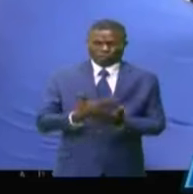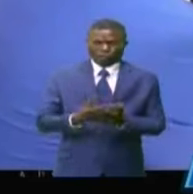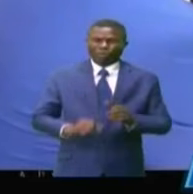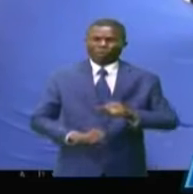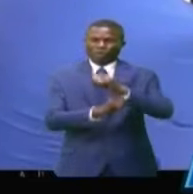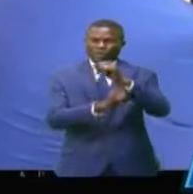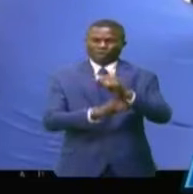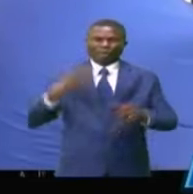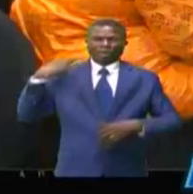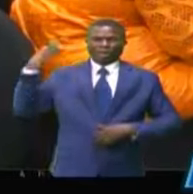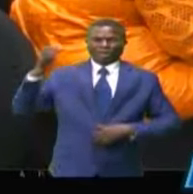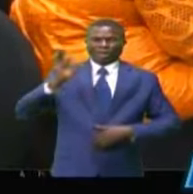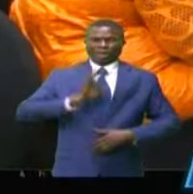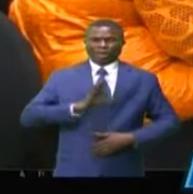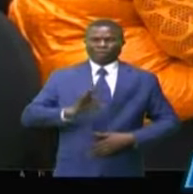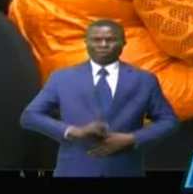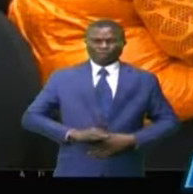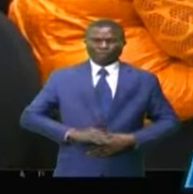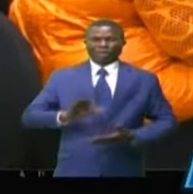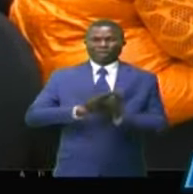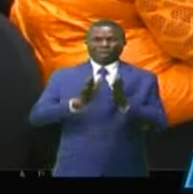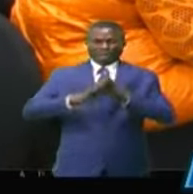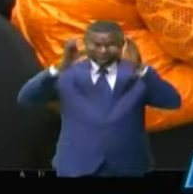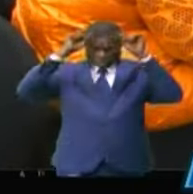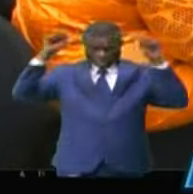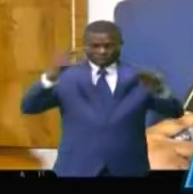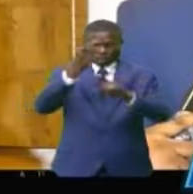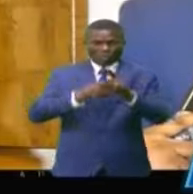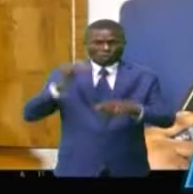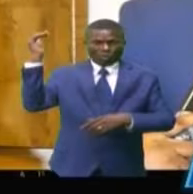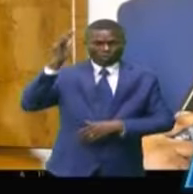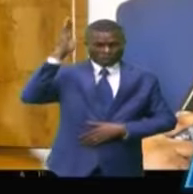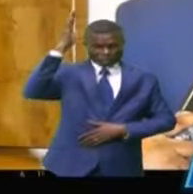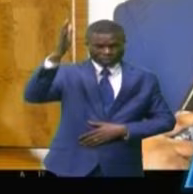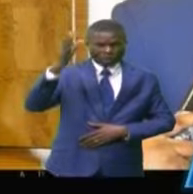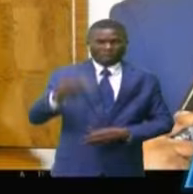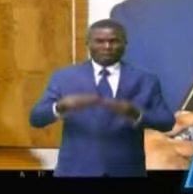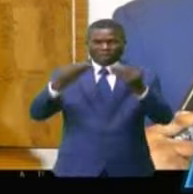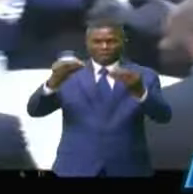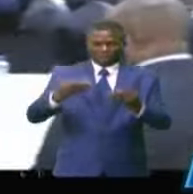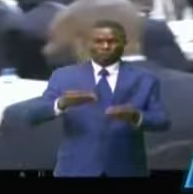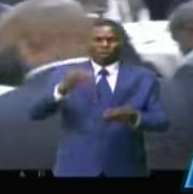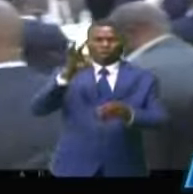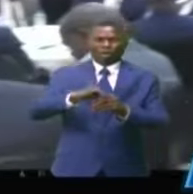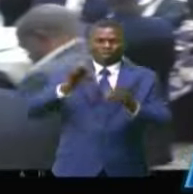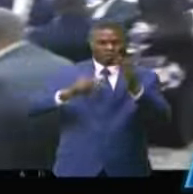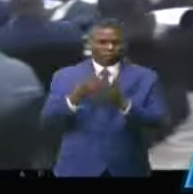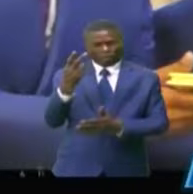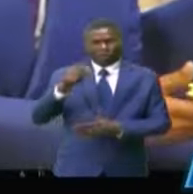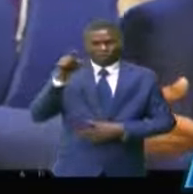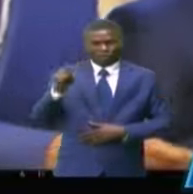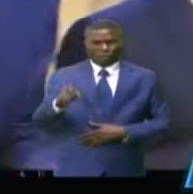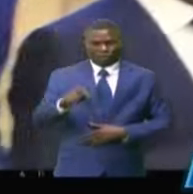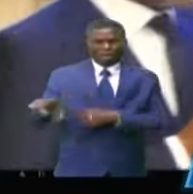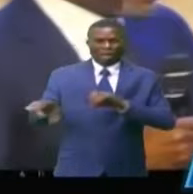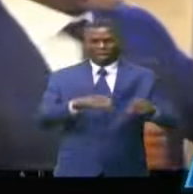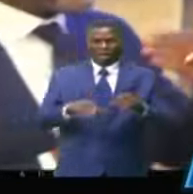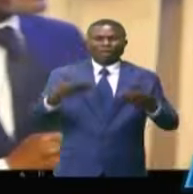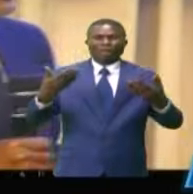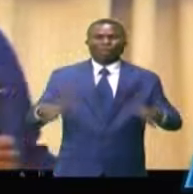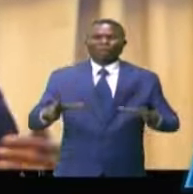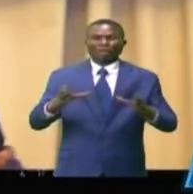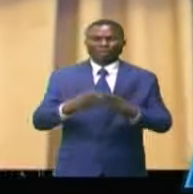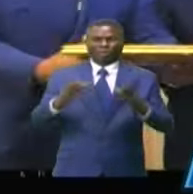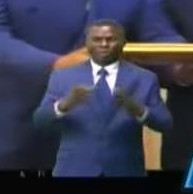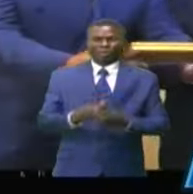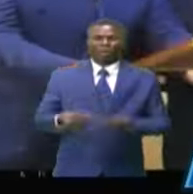soutenir sa candidature à la présidentielle de décembre 2024 pour lui offrir un deuxième mandat. La cérémonie a été sanctionnée